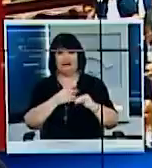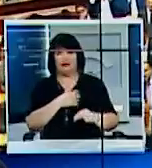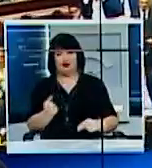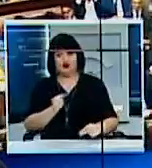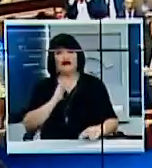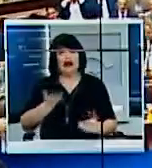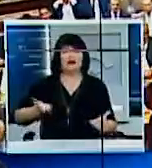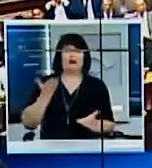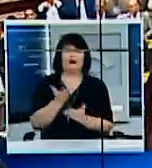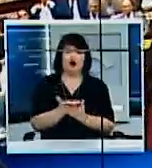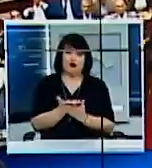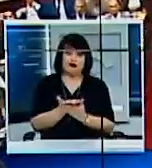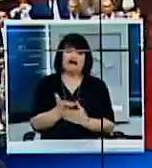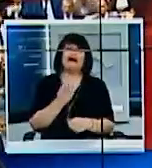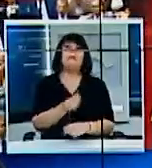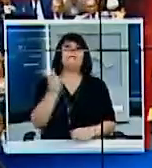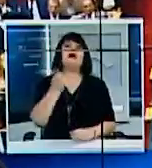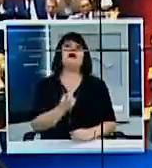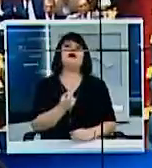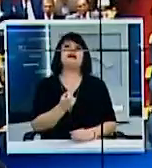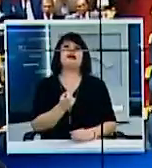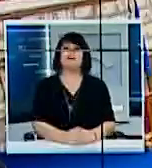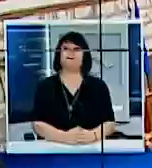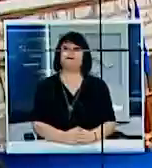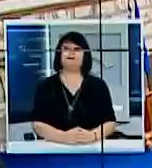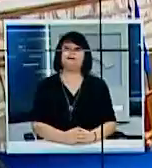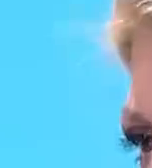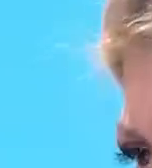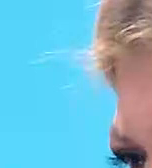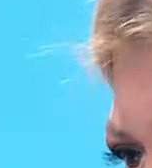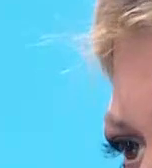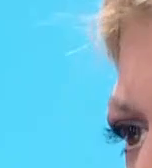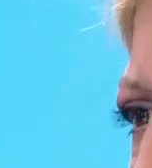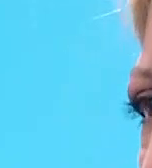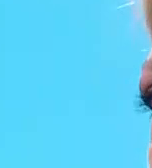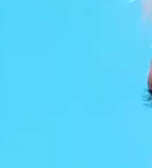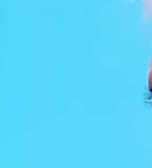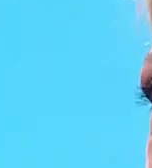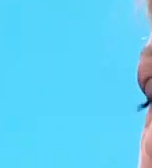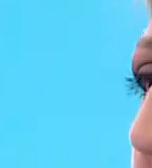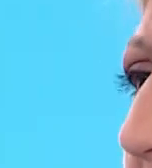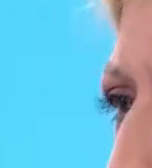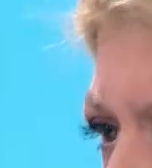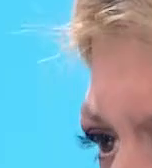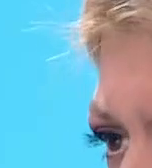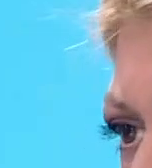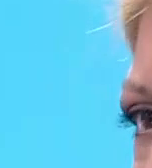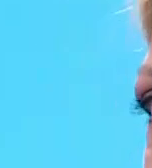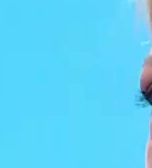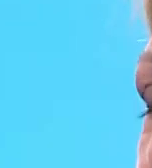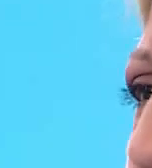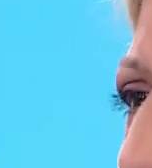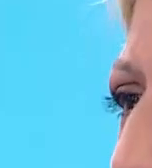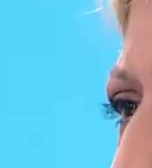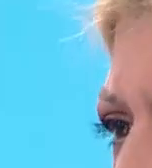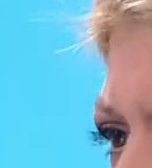Γιατί, πού τις αποδίδεται αυτές. Κοιτάξτε, εγώ αν είχα λάβει υπόψη μου αυτές τις φωνές, οι οποίες υπάρχουν στο ΣΥΡΙΖΑ χρόνια,